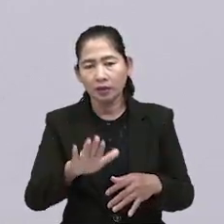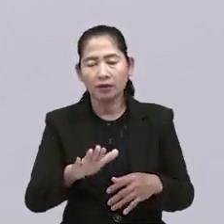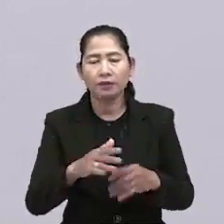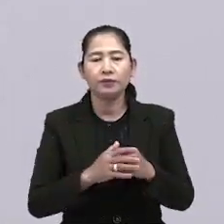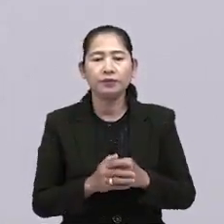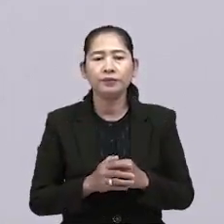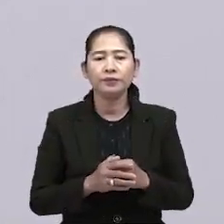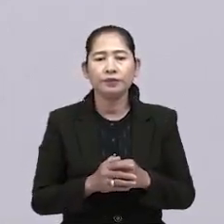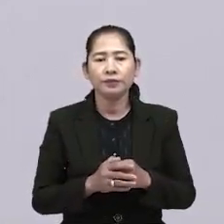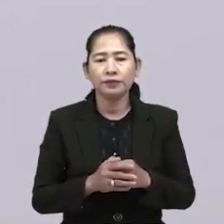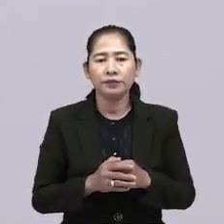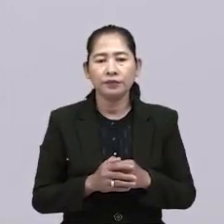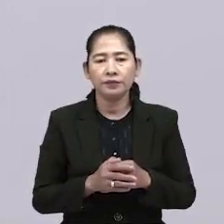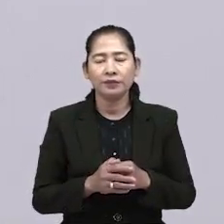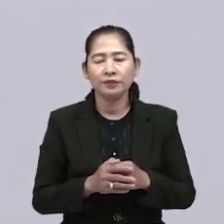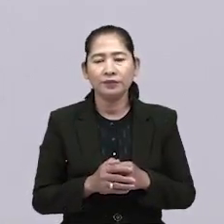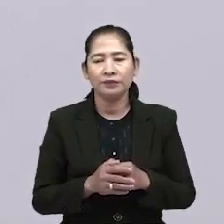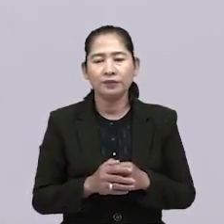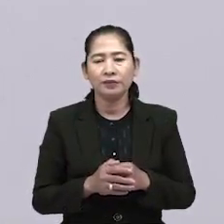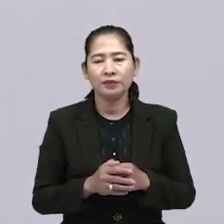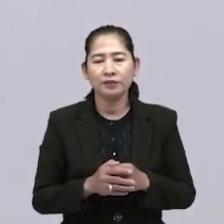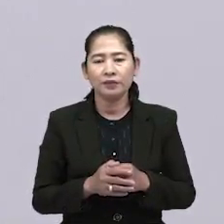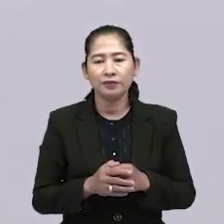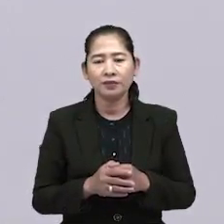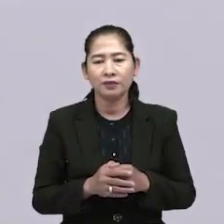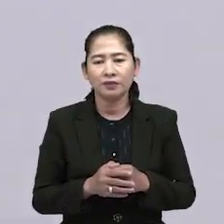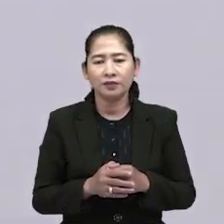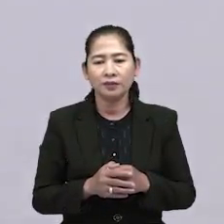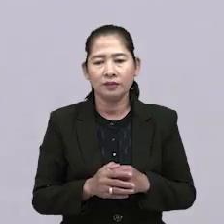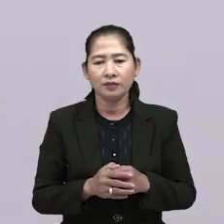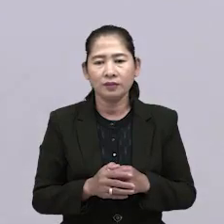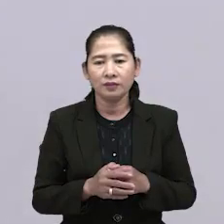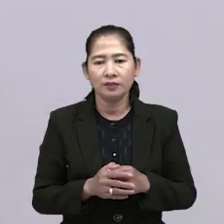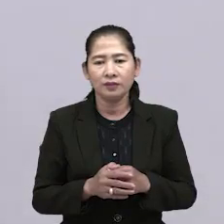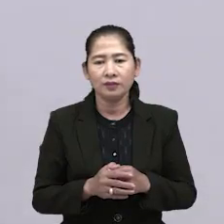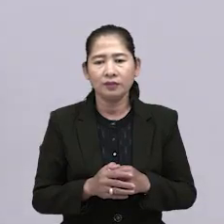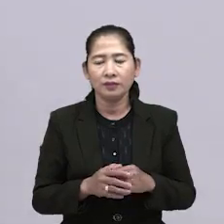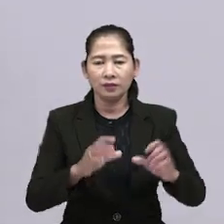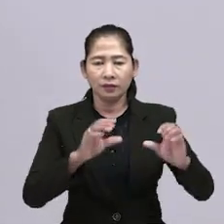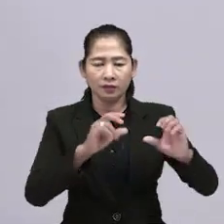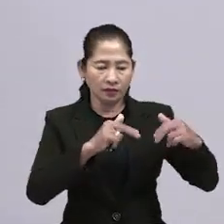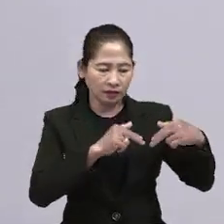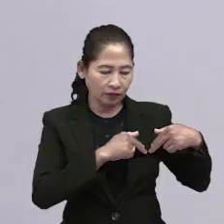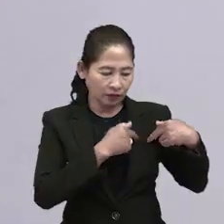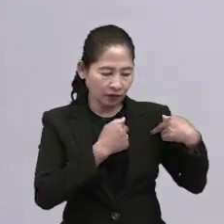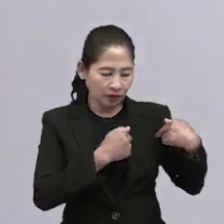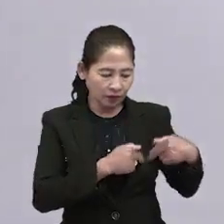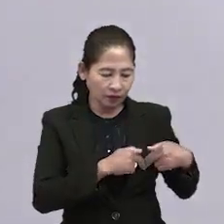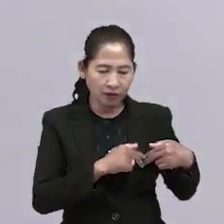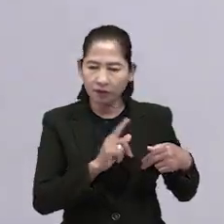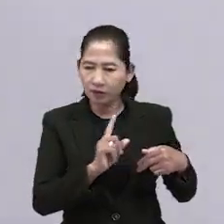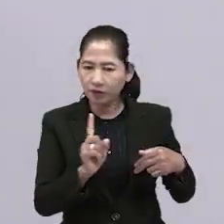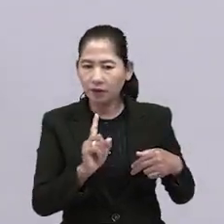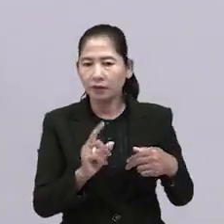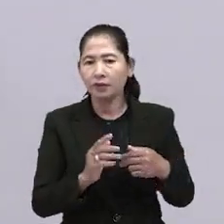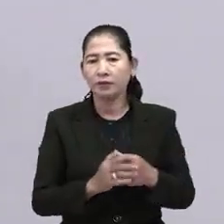ចាអត់បានត្រង់ទេកូនទឹកចិត្តវិញណាសូមលោកមើ